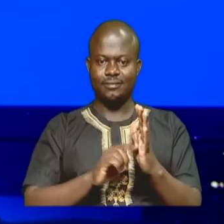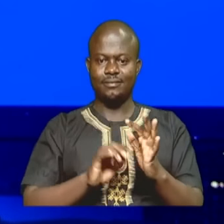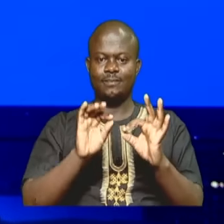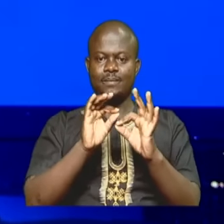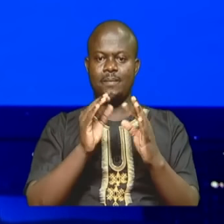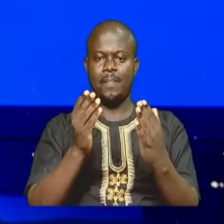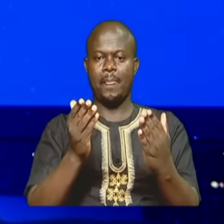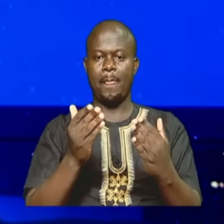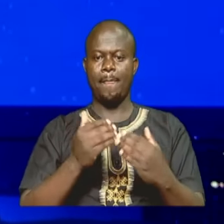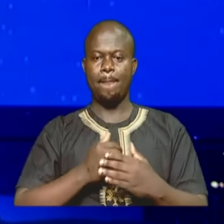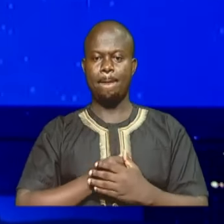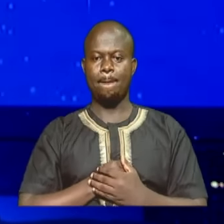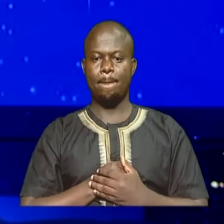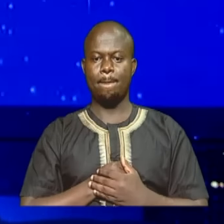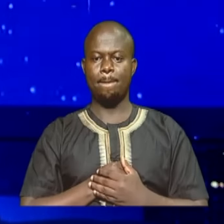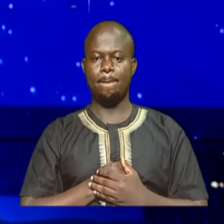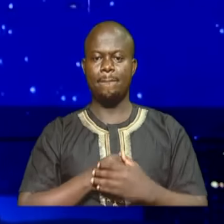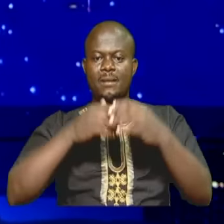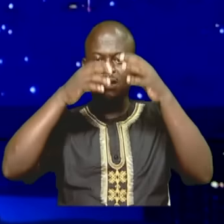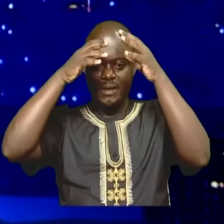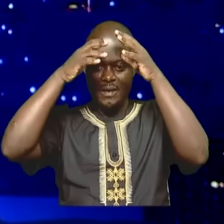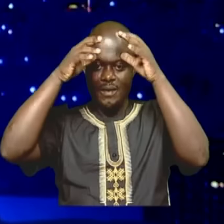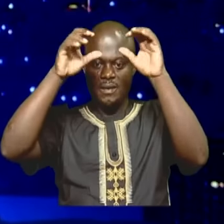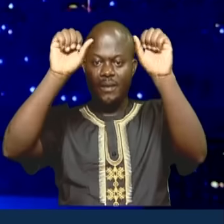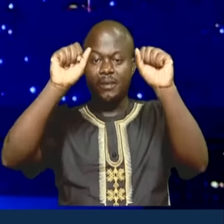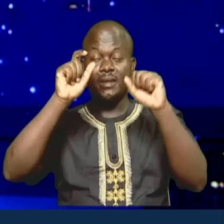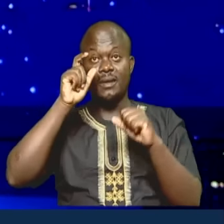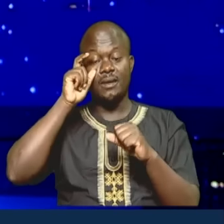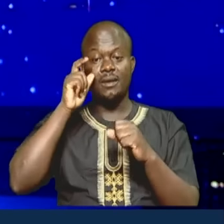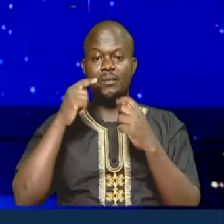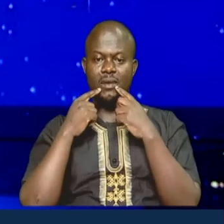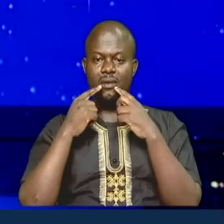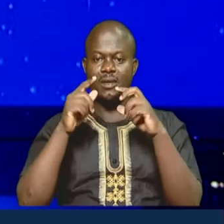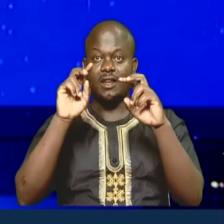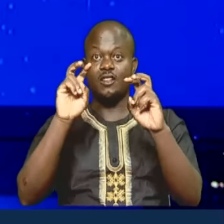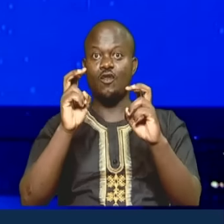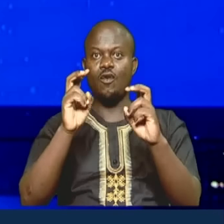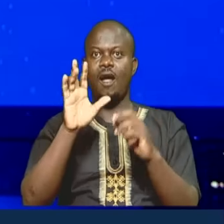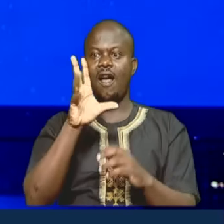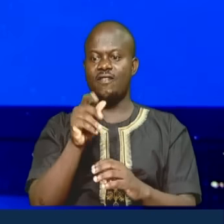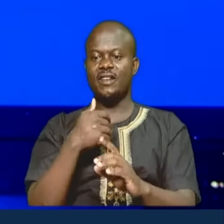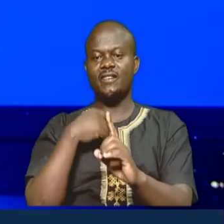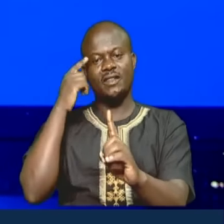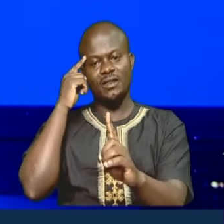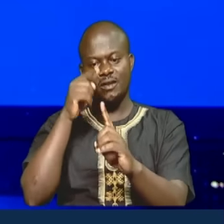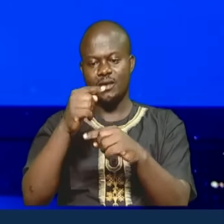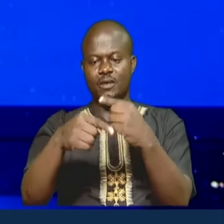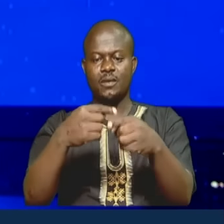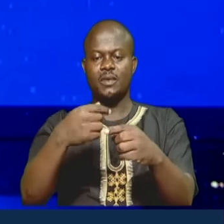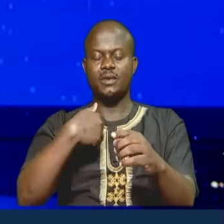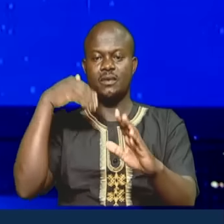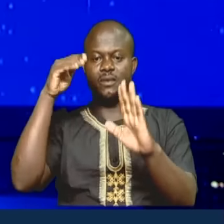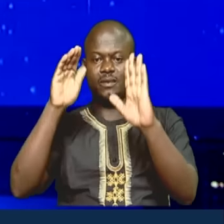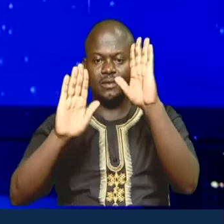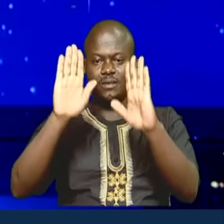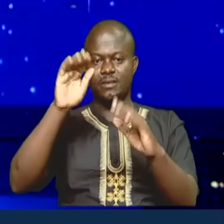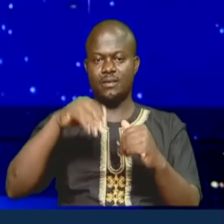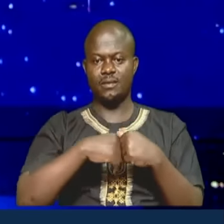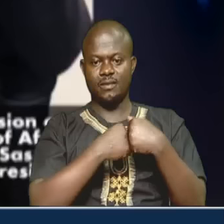zikurikira. Perezida Paul Kagame yavuze ko Afrika ifite intego yo gukomeza kugira uruhare mu